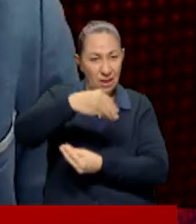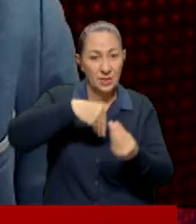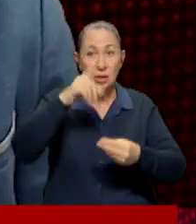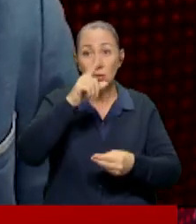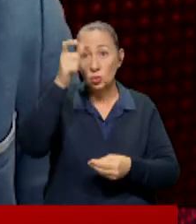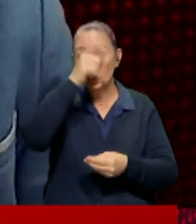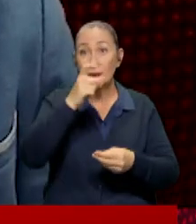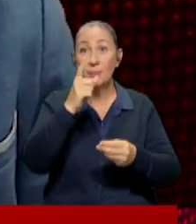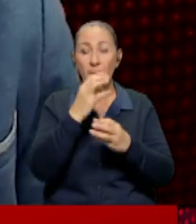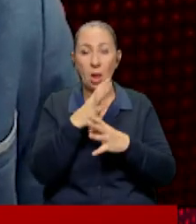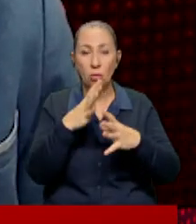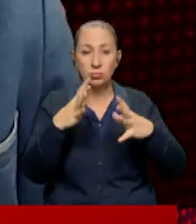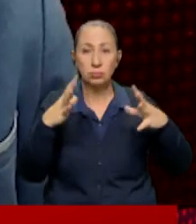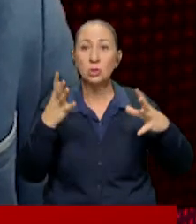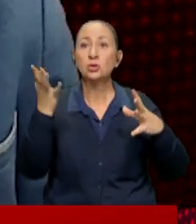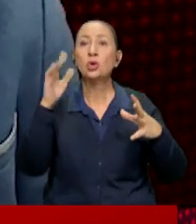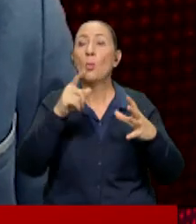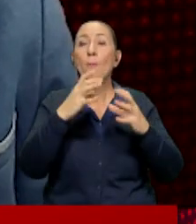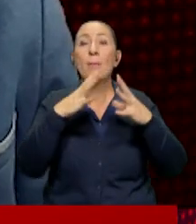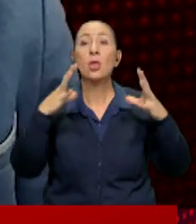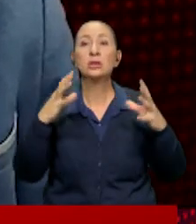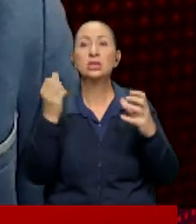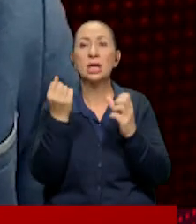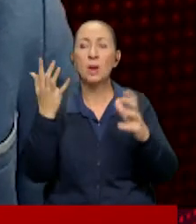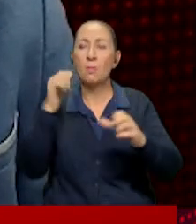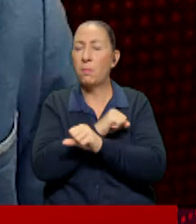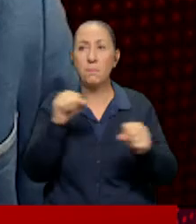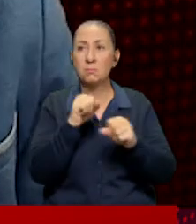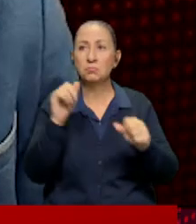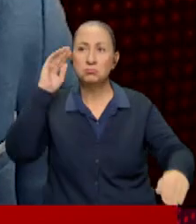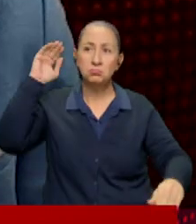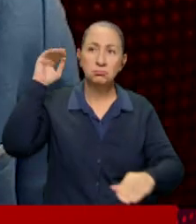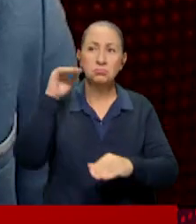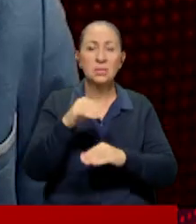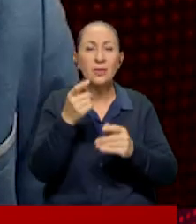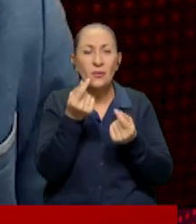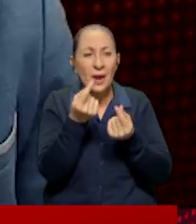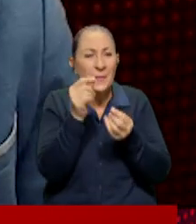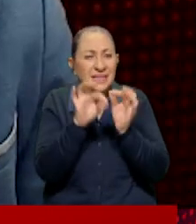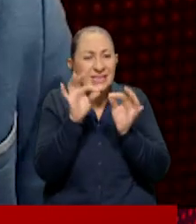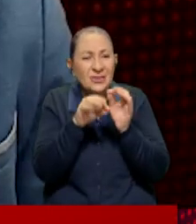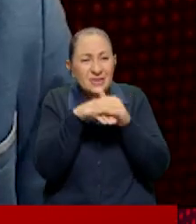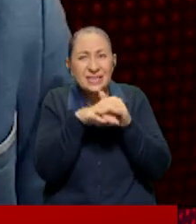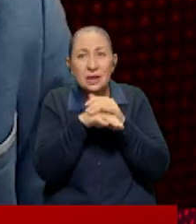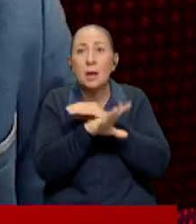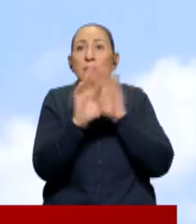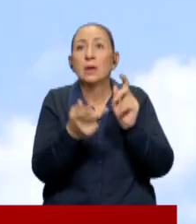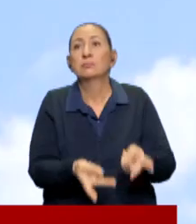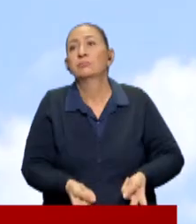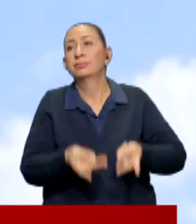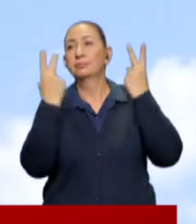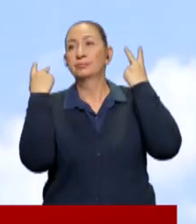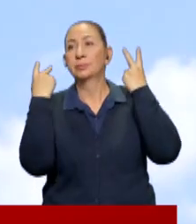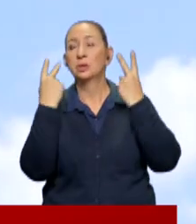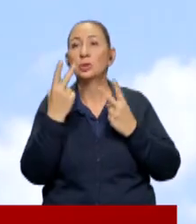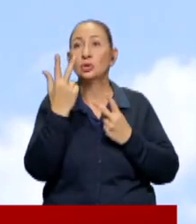önce borsada bir balon şişirilmiş, sonra da bu balon sert bir biçimde patlatılarak küçük yatırımcının tasarrufları alenen gasp edilmiştir.